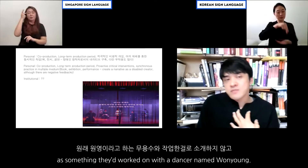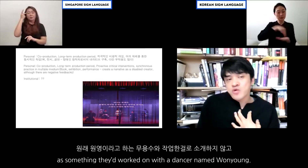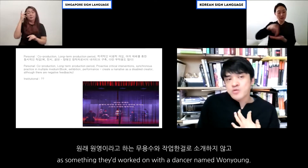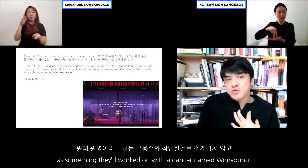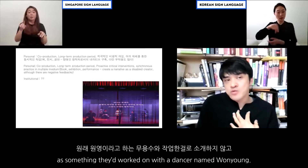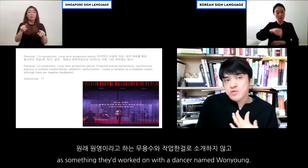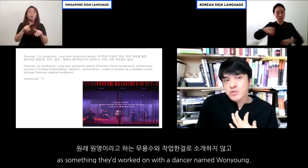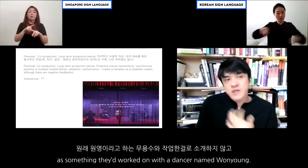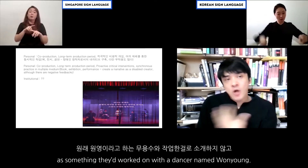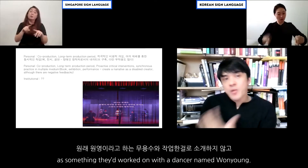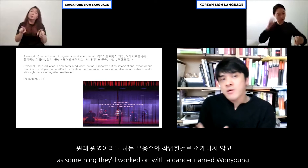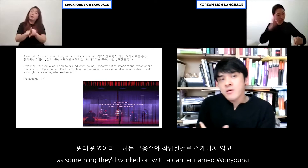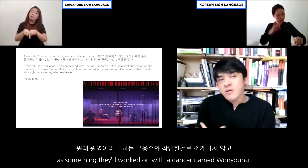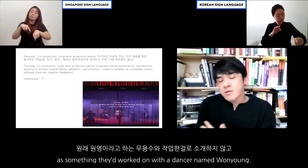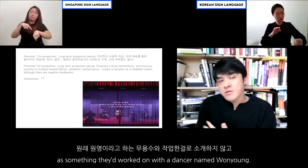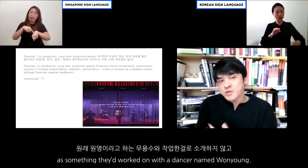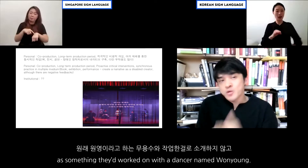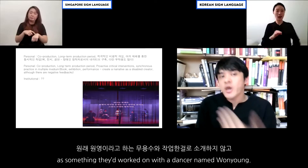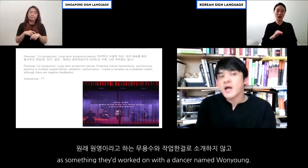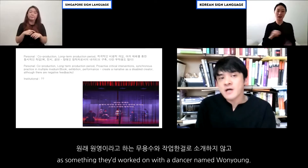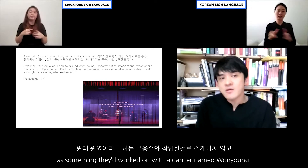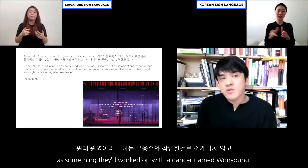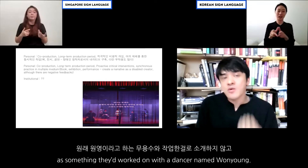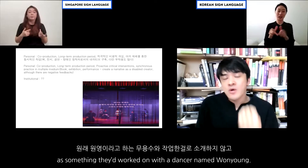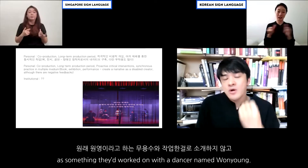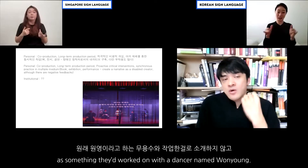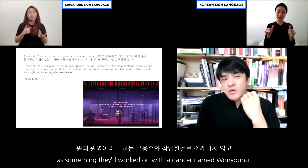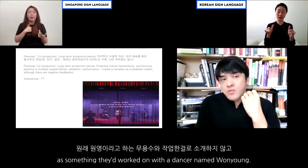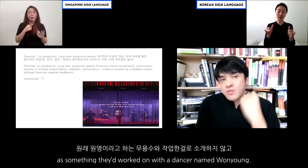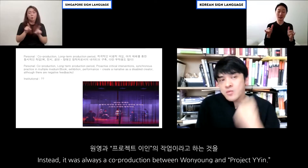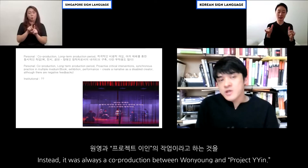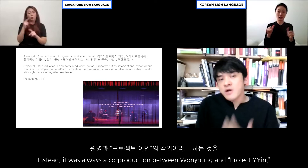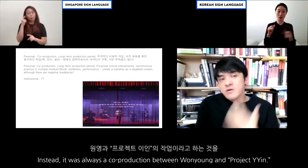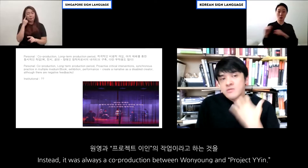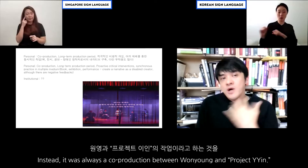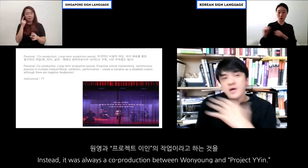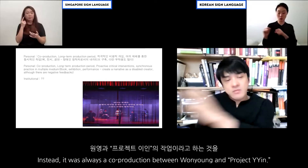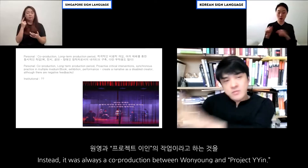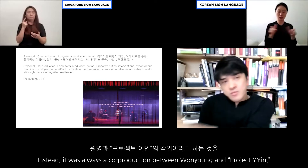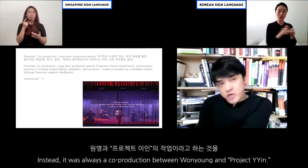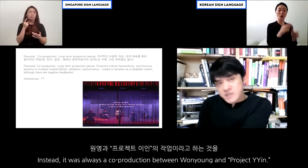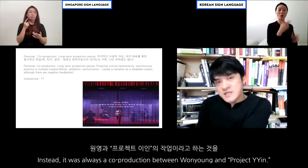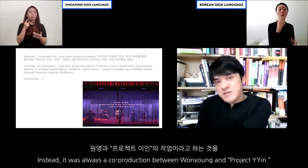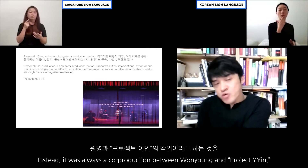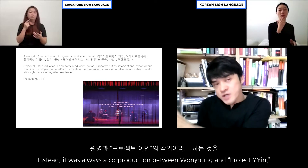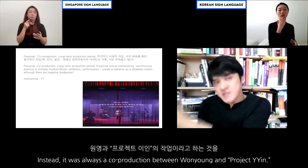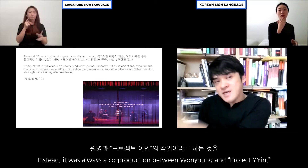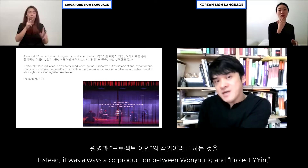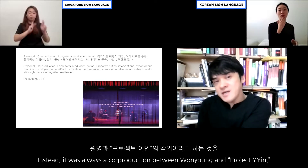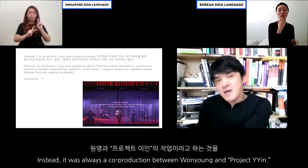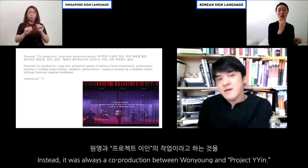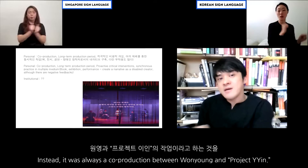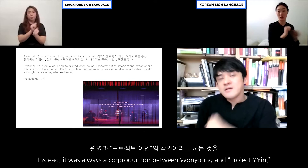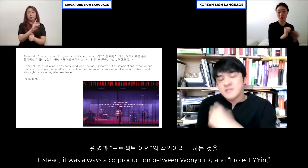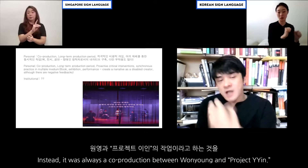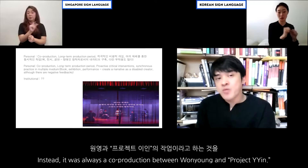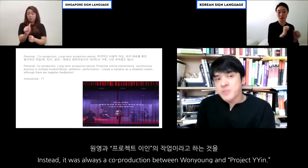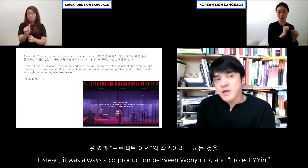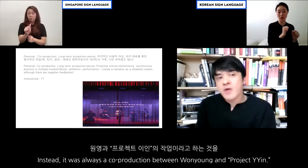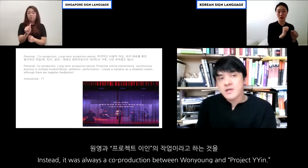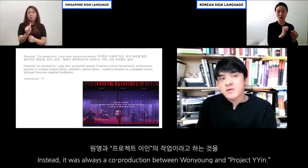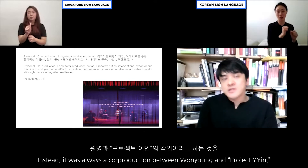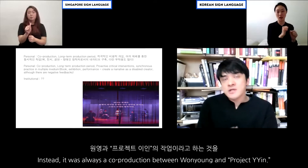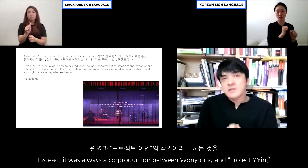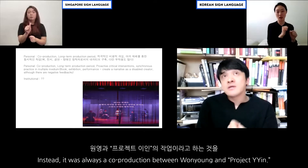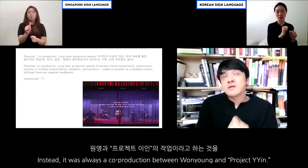원영이라고 하는 무용수와 작업한 것도 소개하지 않고 원영과 프로젝트 2인의